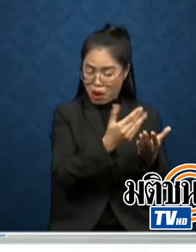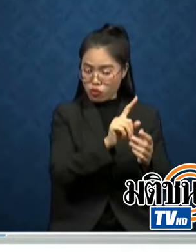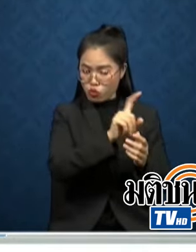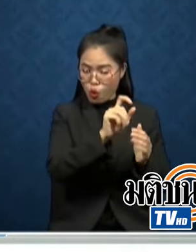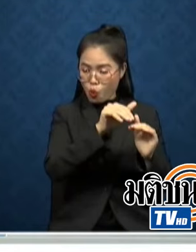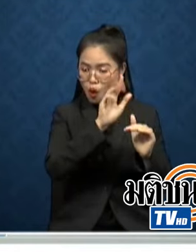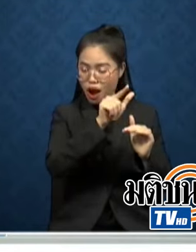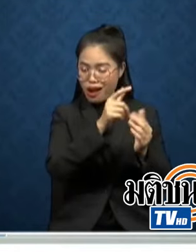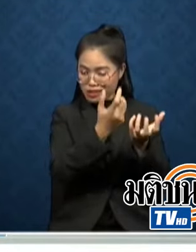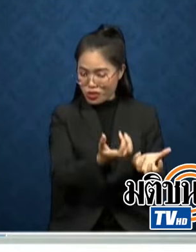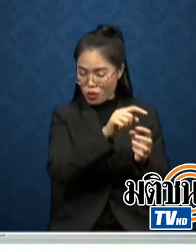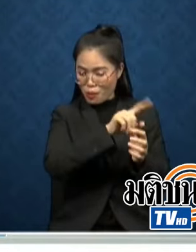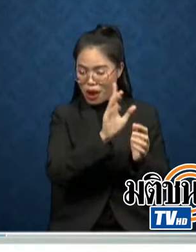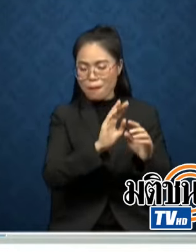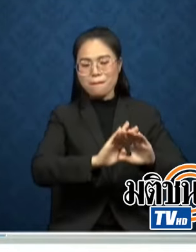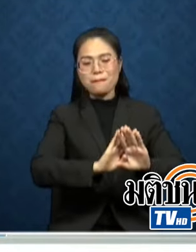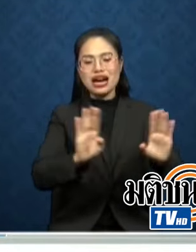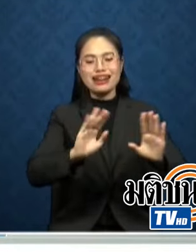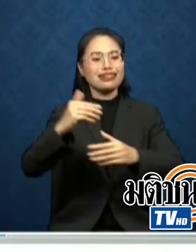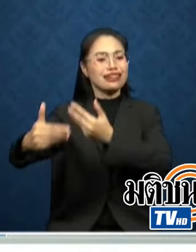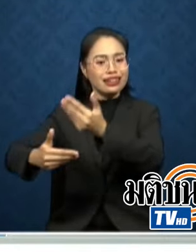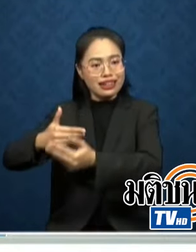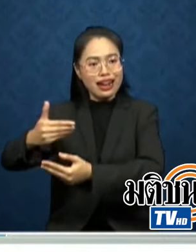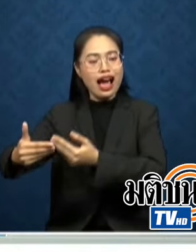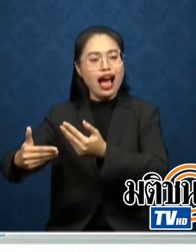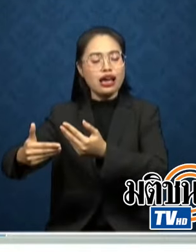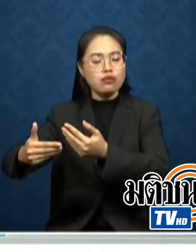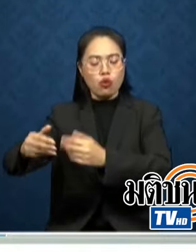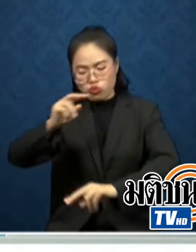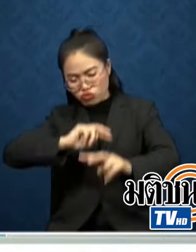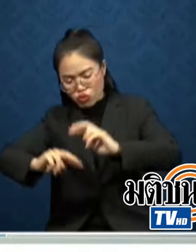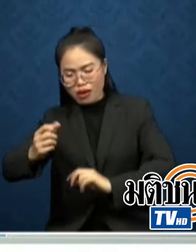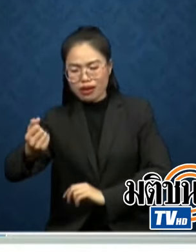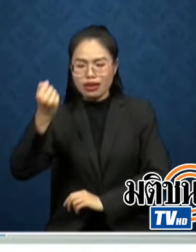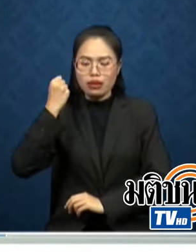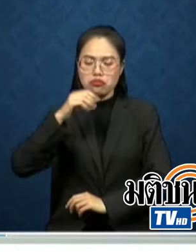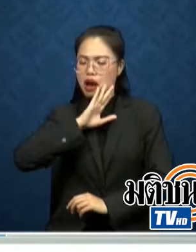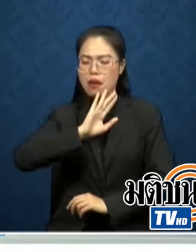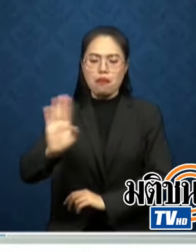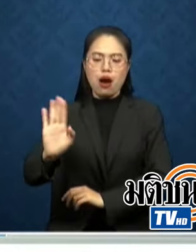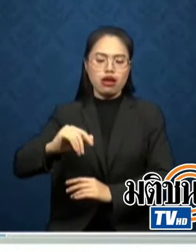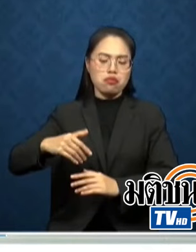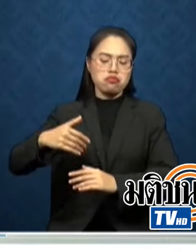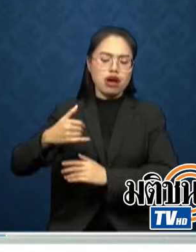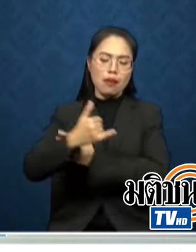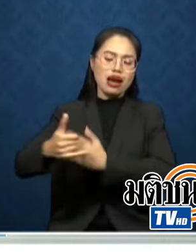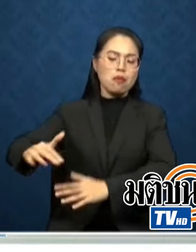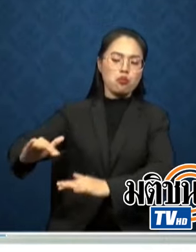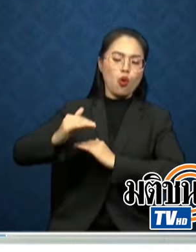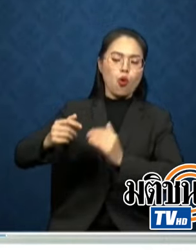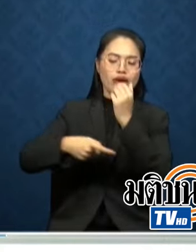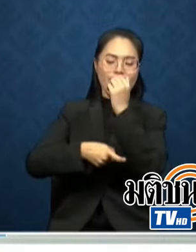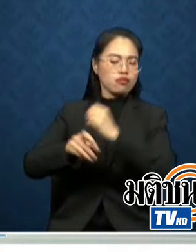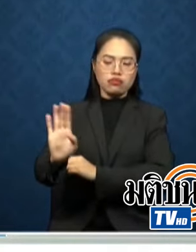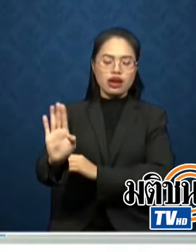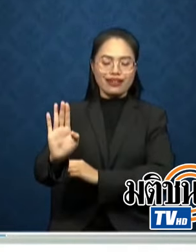ล้วนะครับเกิดขึ้นจากการที่เราไปเปิดตลาดใหม่จากการที่เรามีการเข้มงวดเกี่ยวกับเรื่องการนำเข้านะครับทำให้ยา